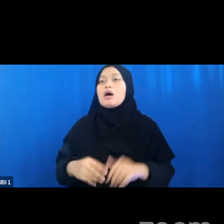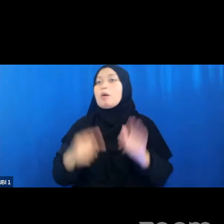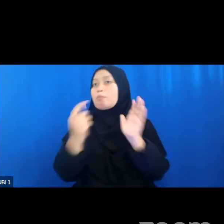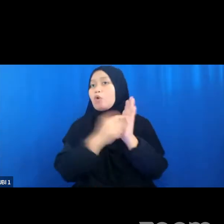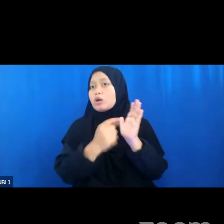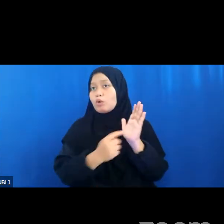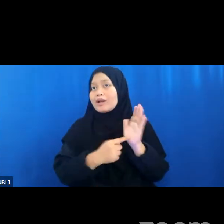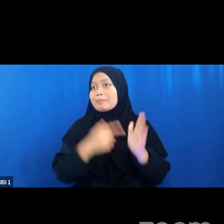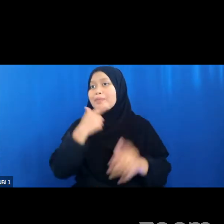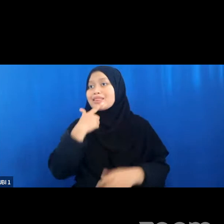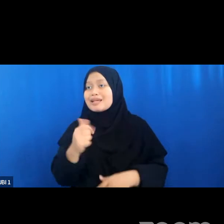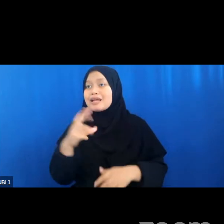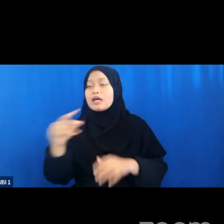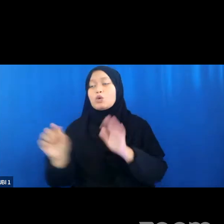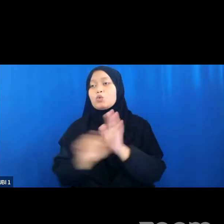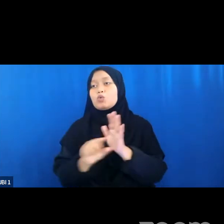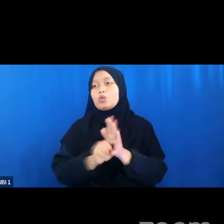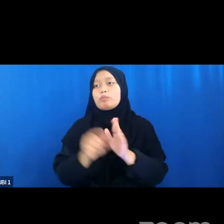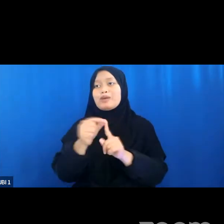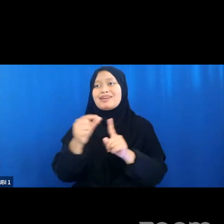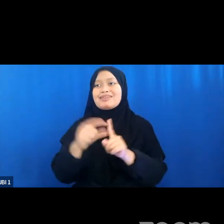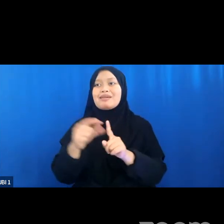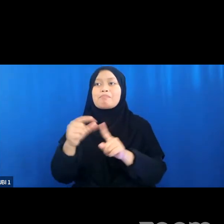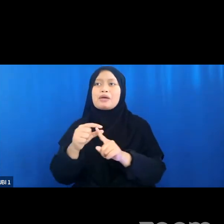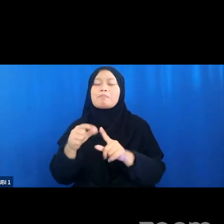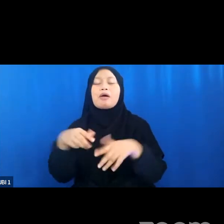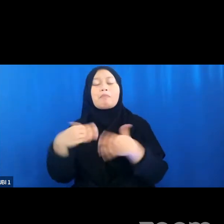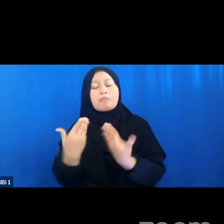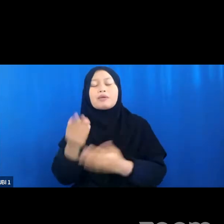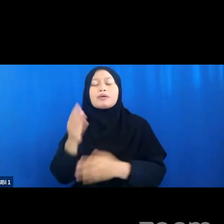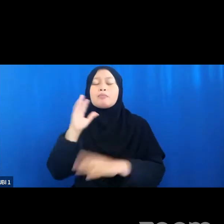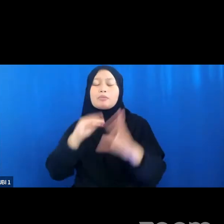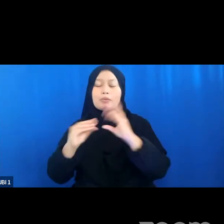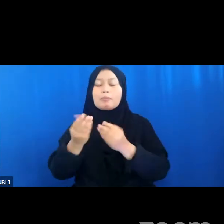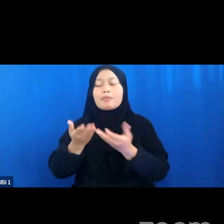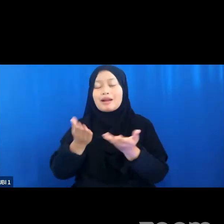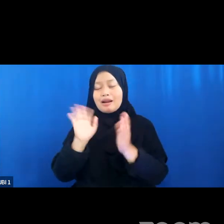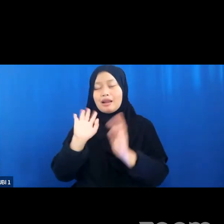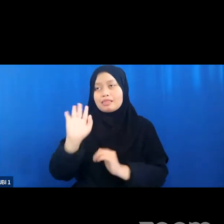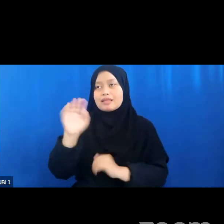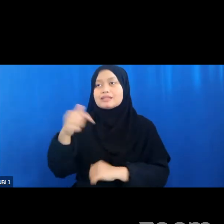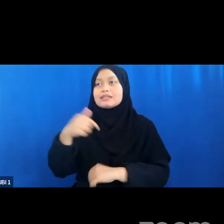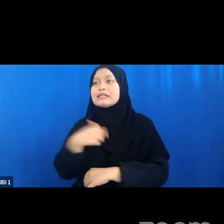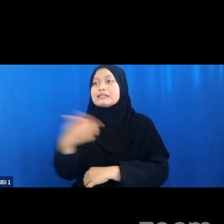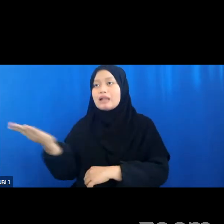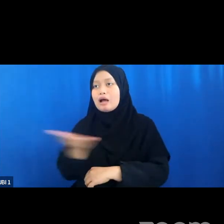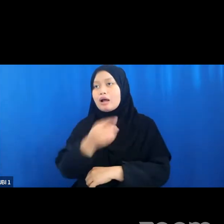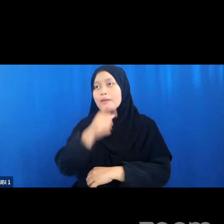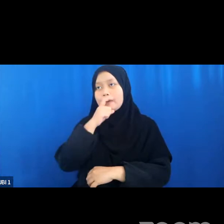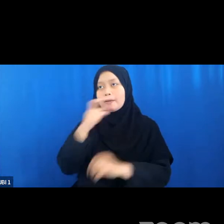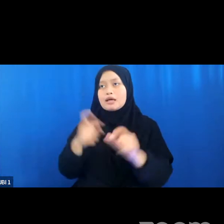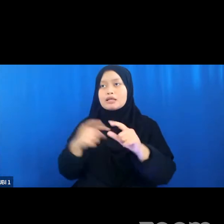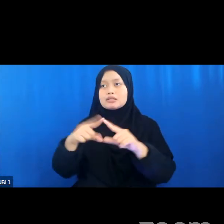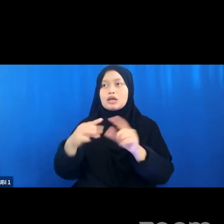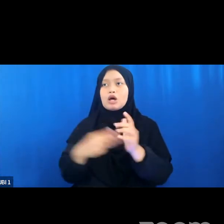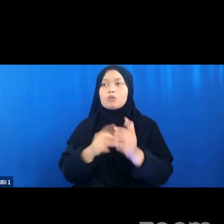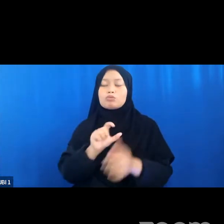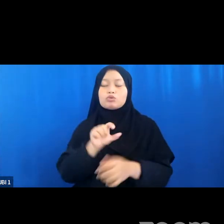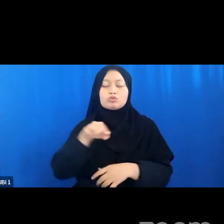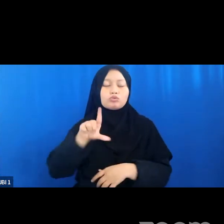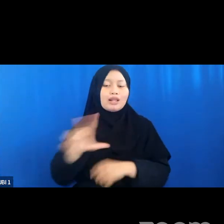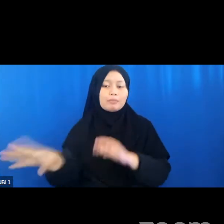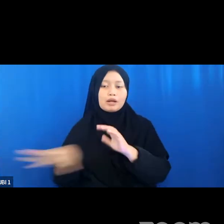PDP saya persilahkan Pasteur mual untuk bergabung sudah ada di sini halo email halo